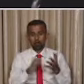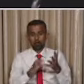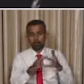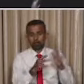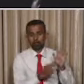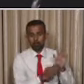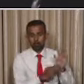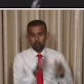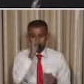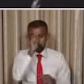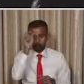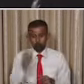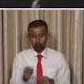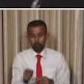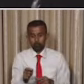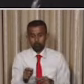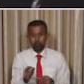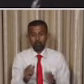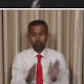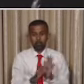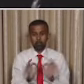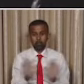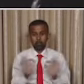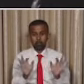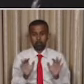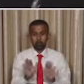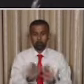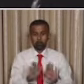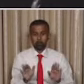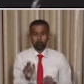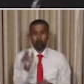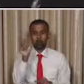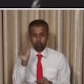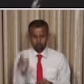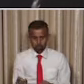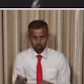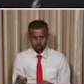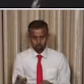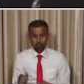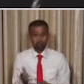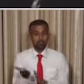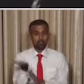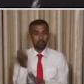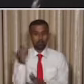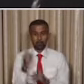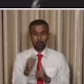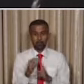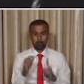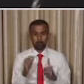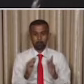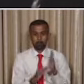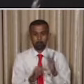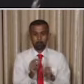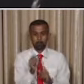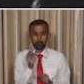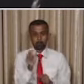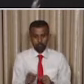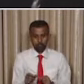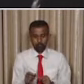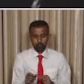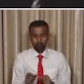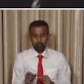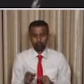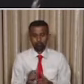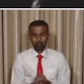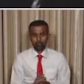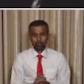මහතා ප්‍රවීණ මාධ්‍ය පරිපාලකයෙක්ද වෙයි. හිටපු පාර්ලිමේන්තු මන්ත්‍රීවරයෙක් වන